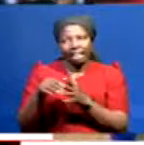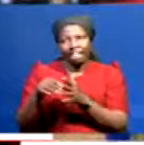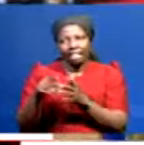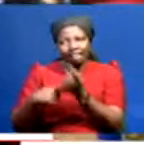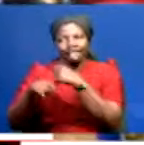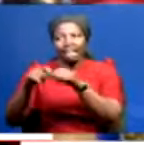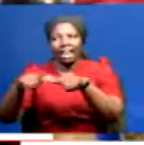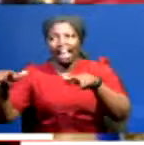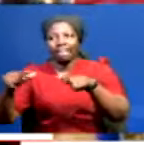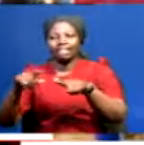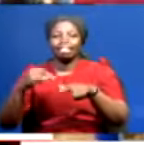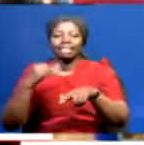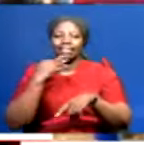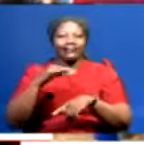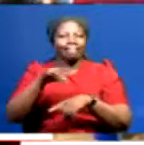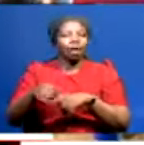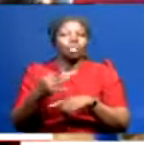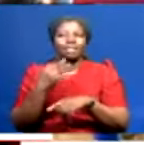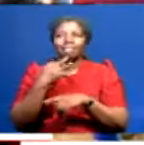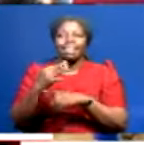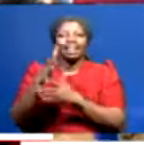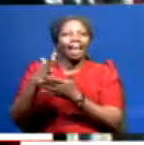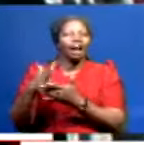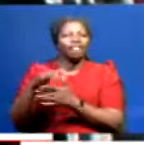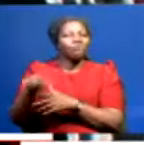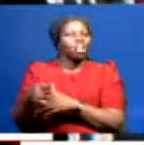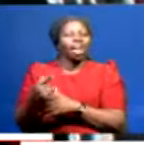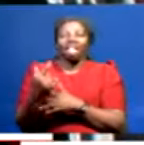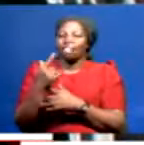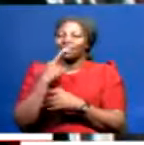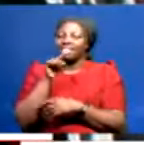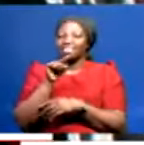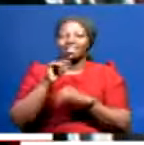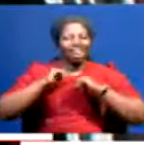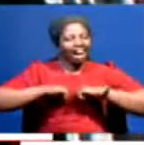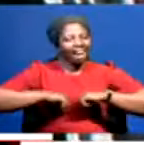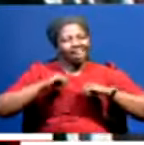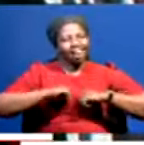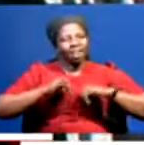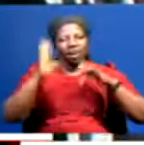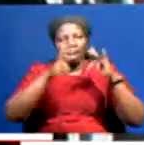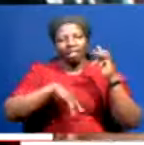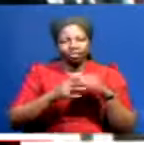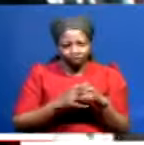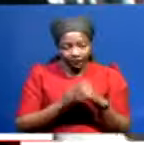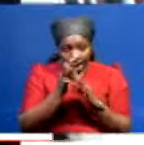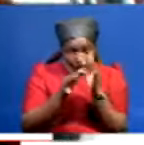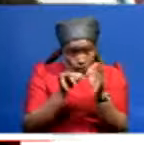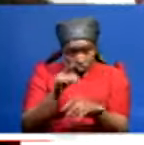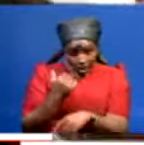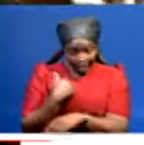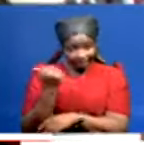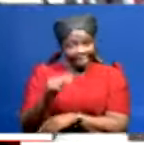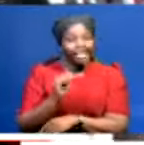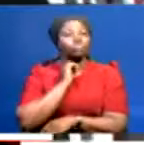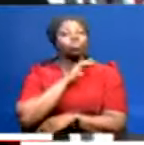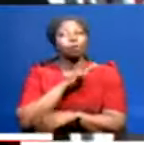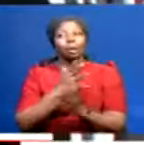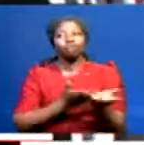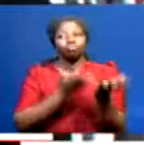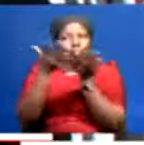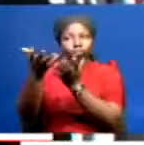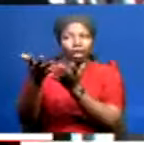laki mbili na nusu. Hiyo pia tunasema hatukubaliani naye. Kama una malalamishi yoyote, peleka kwa task force, viongozi wa group ranch wako